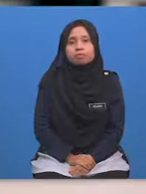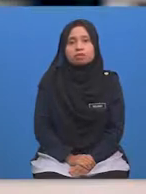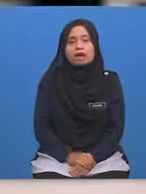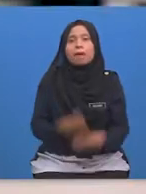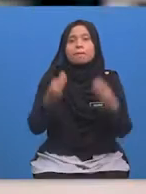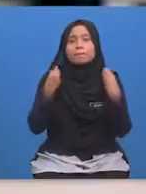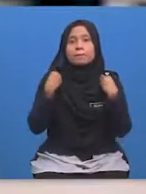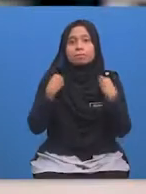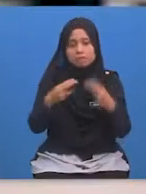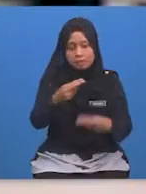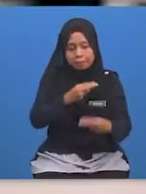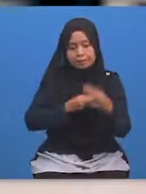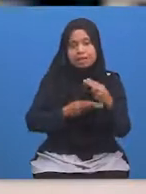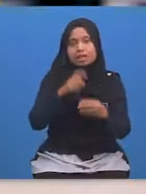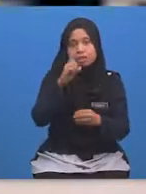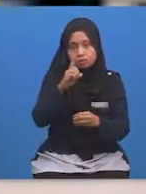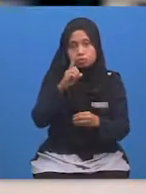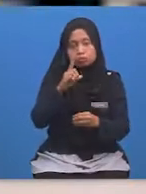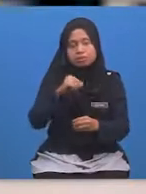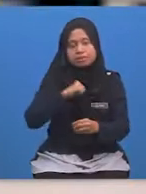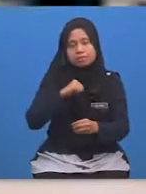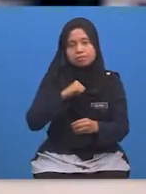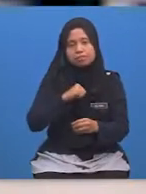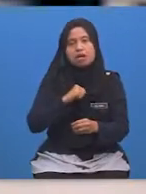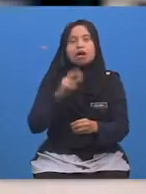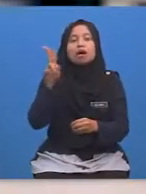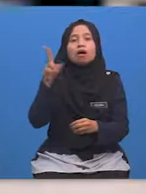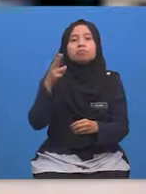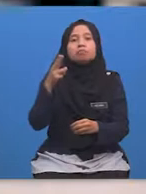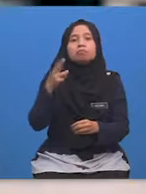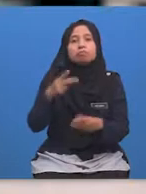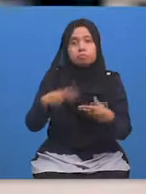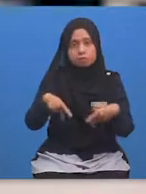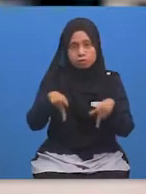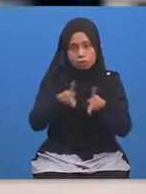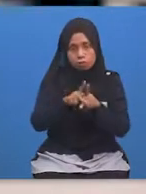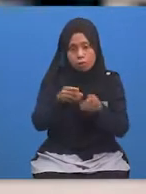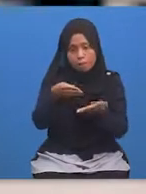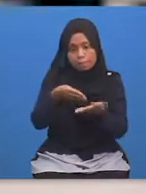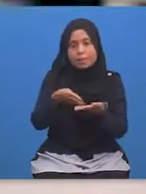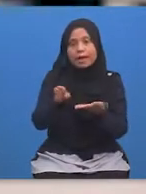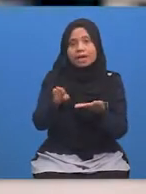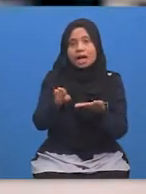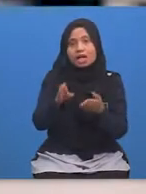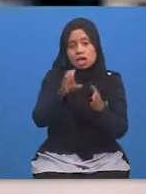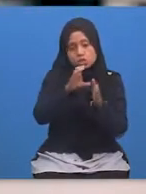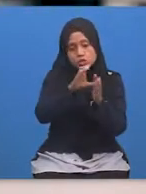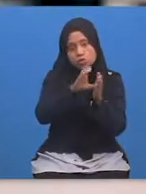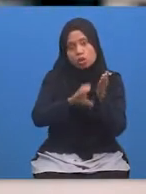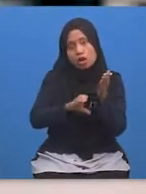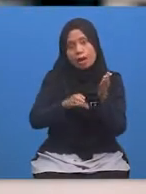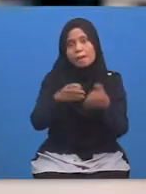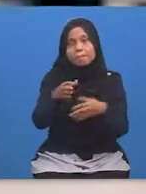Pemilik perniagaan tunggal ini hanya perlu membayar cukai